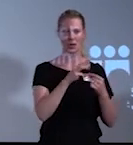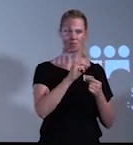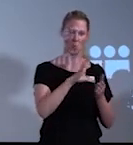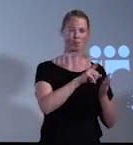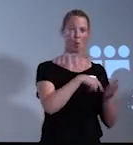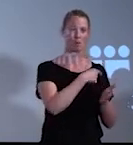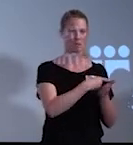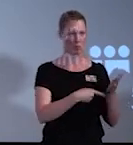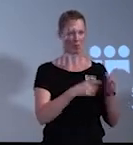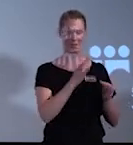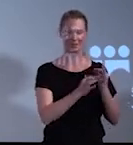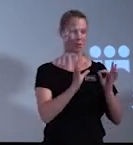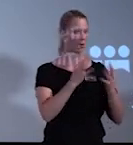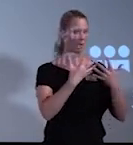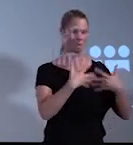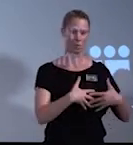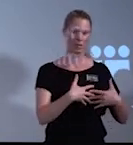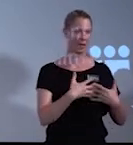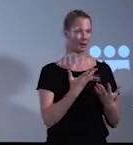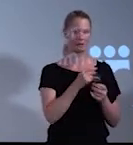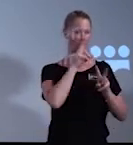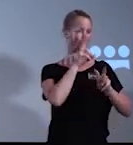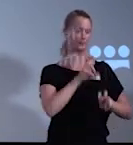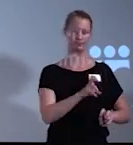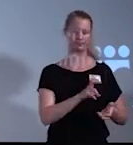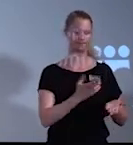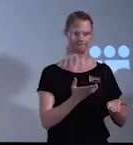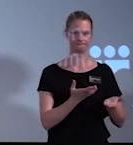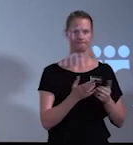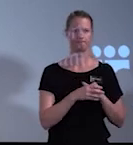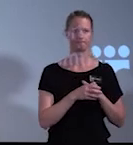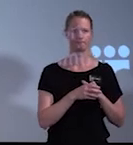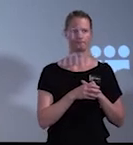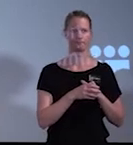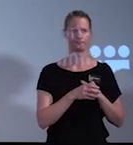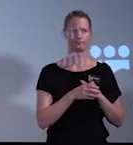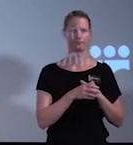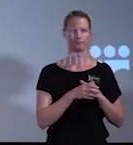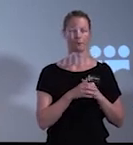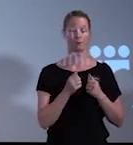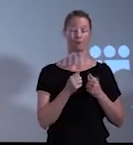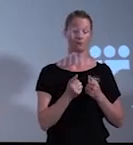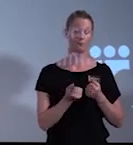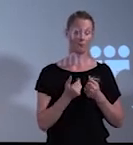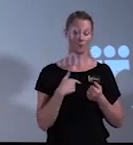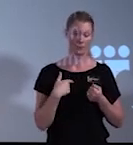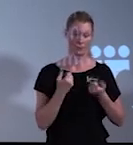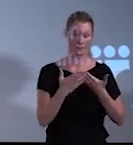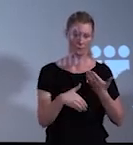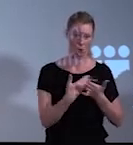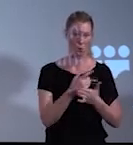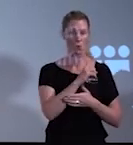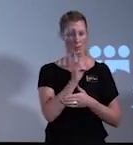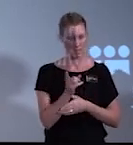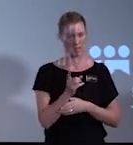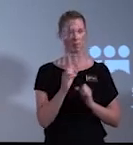momskompensation, och exakt hur det ska fungera är ju inte utrett. Så här är min oro. Man driver igenom det här förslaget och sen ska